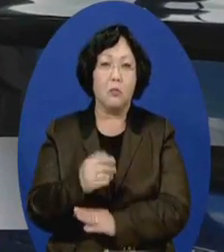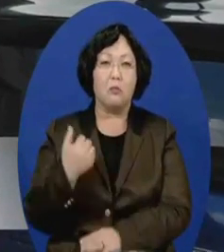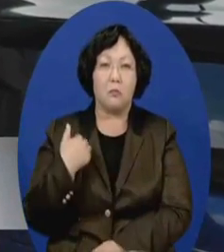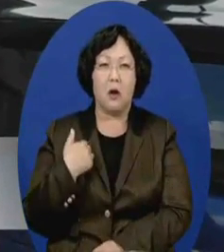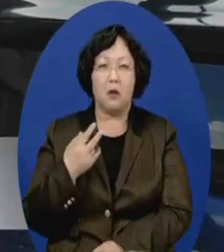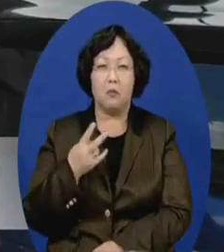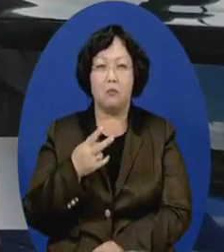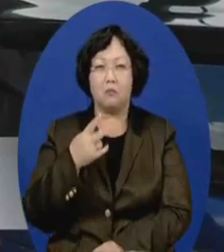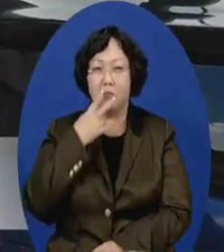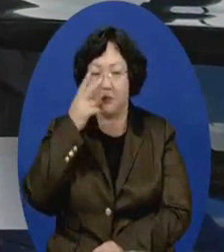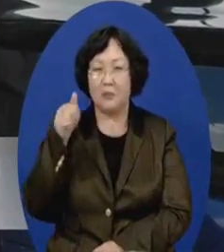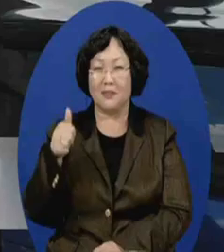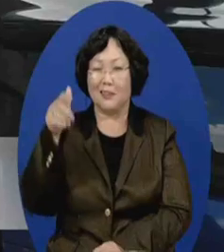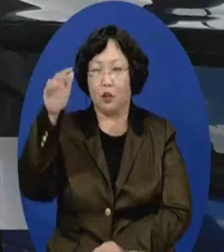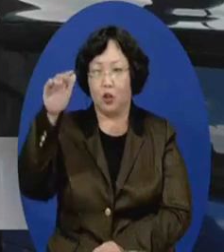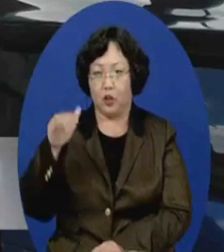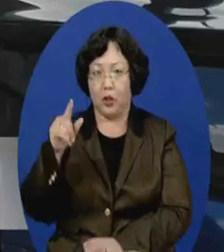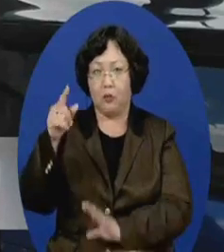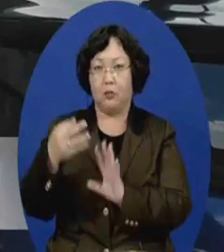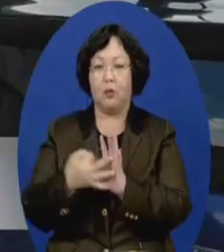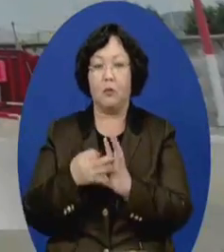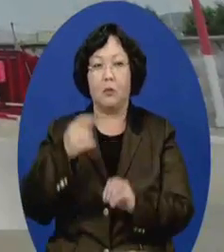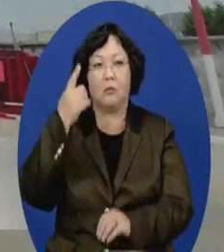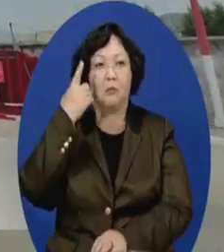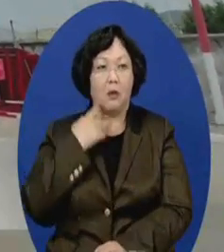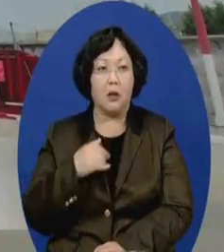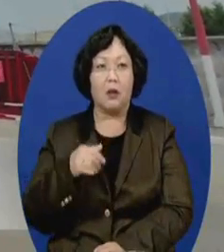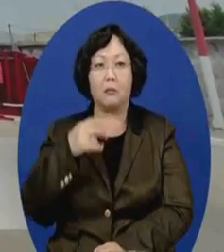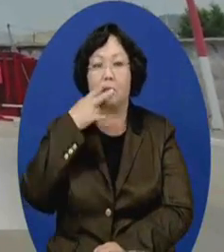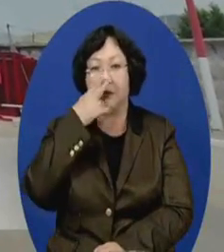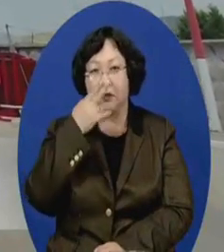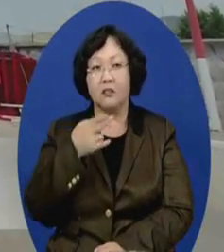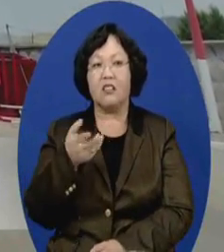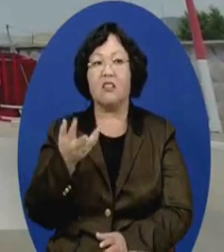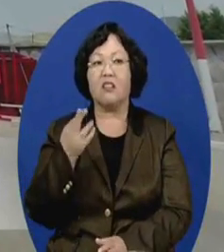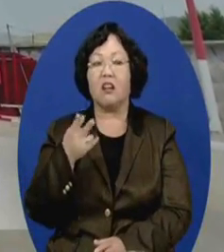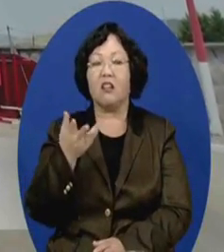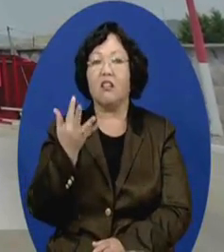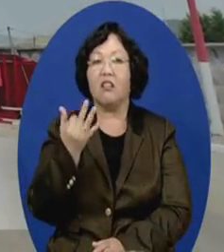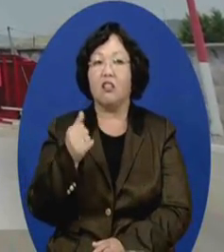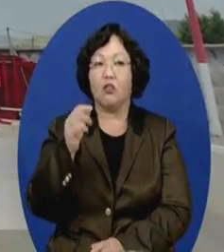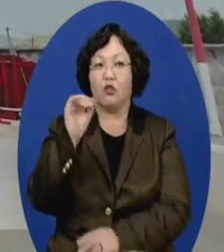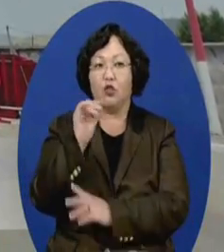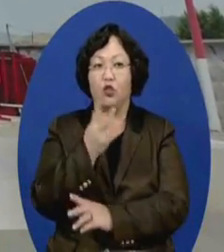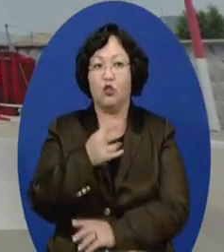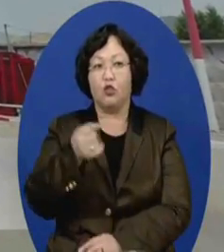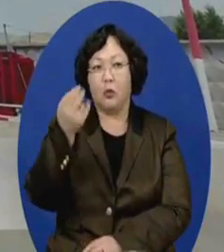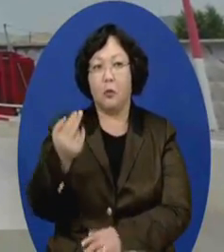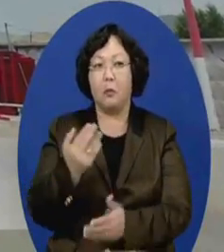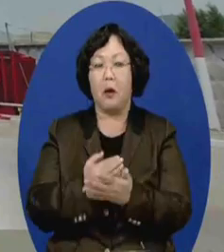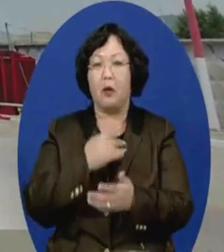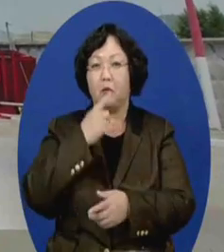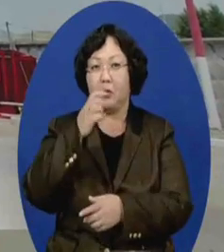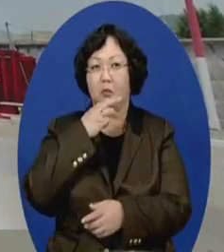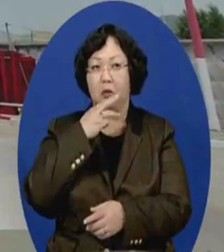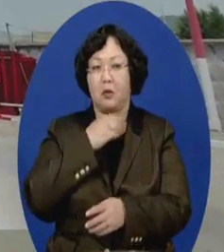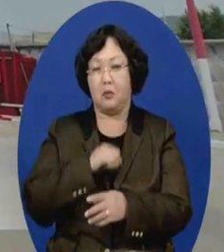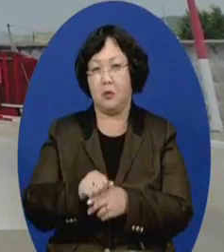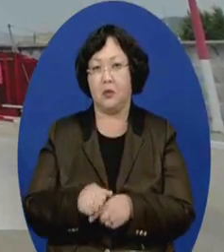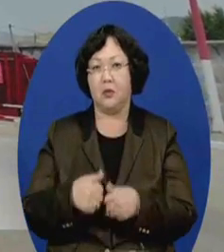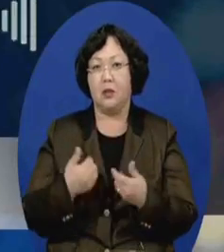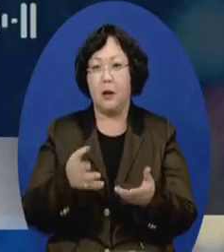одоо 18 болж дуурчээ. Маргааш улсын хэмжээнд шатхууны хэд хоногийн нөөцтэй байгаа талаарх бодит мэдээллийг гаргахаар ажиллаж байгаа